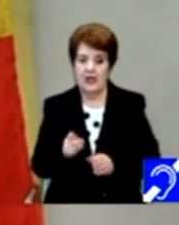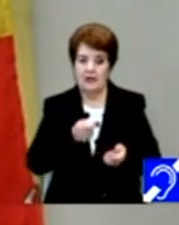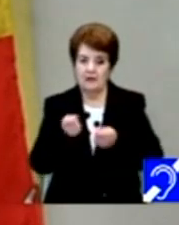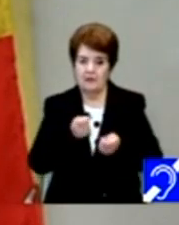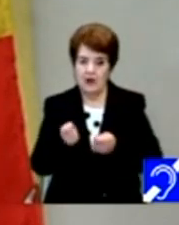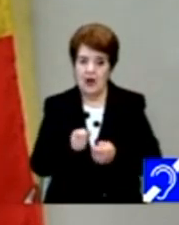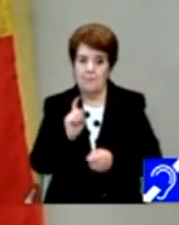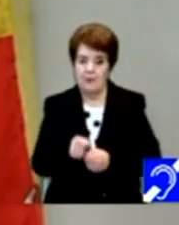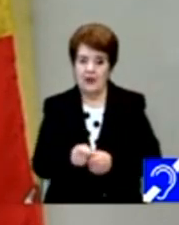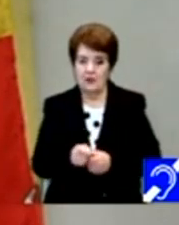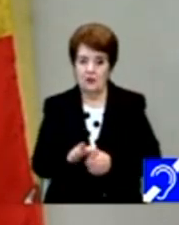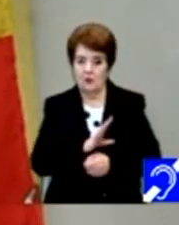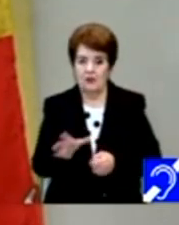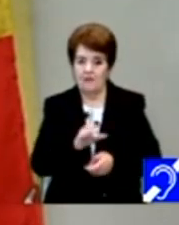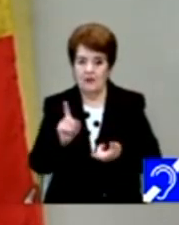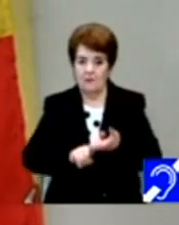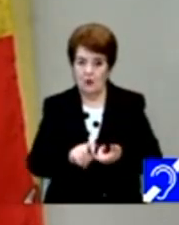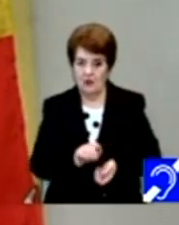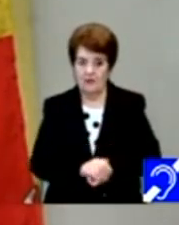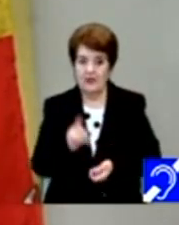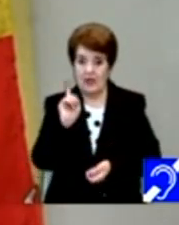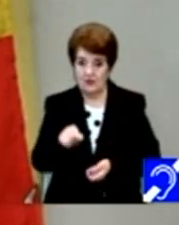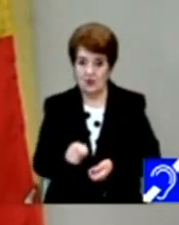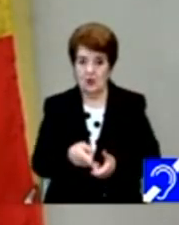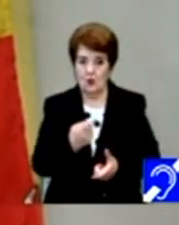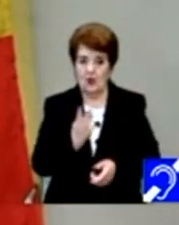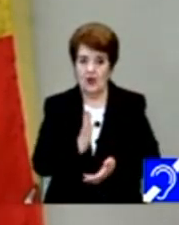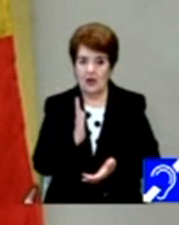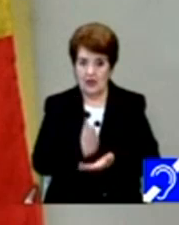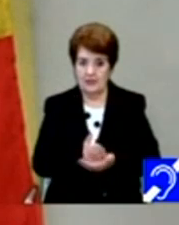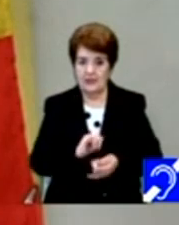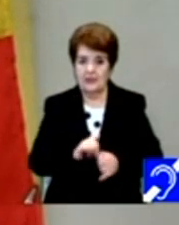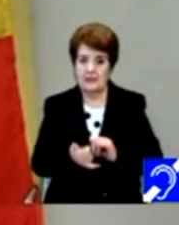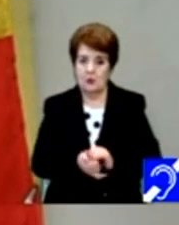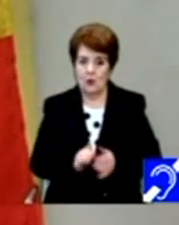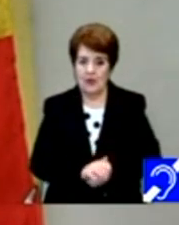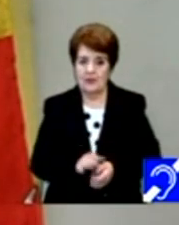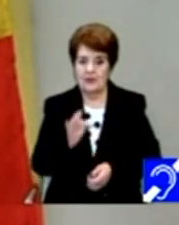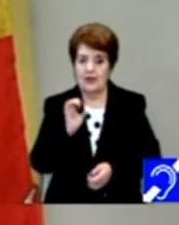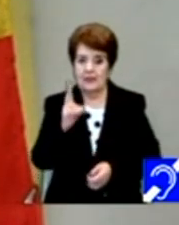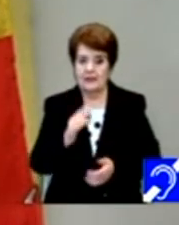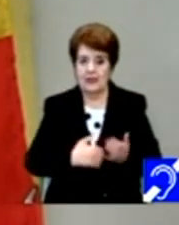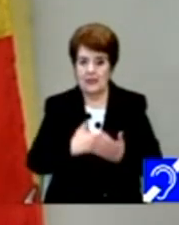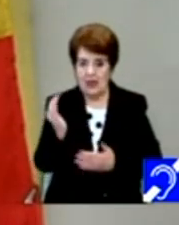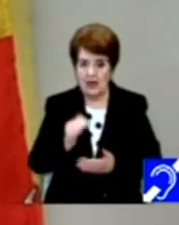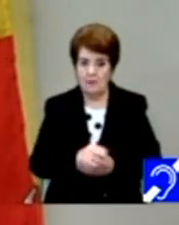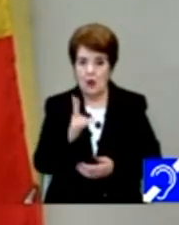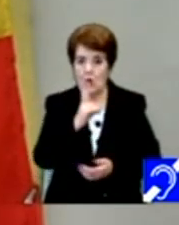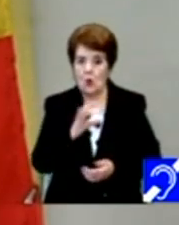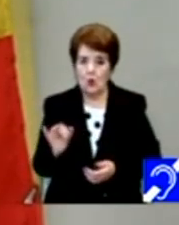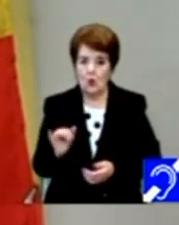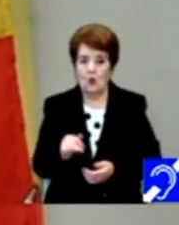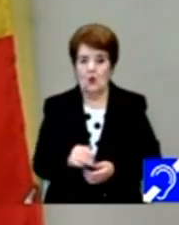evita îmbolnăvirea anume a celor care sunt în situații de risc înalt, cu